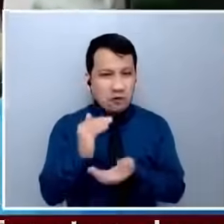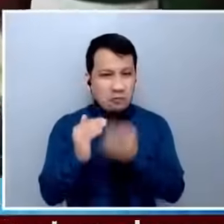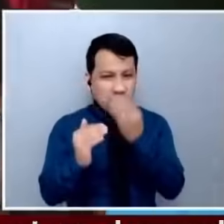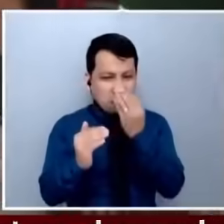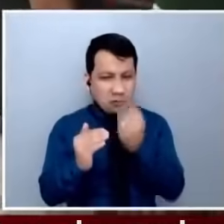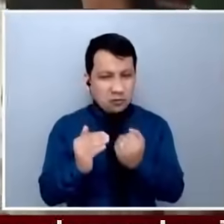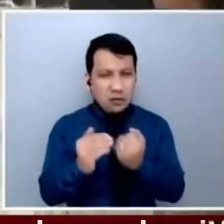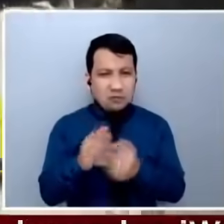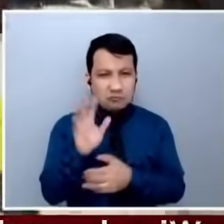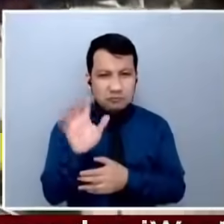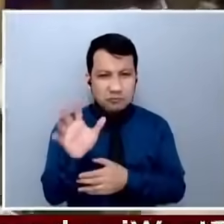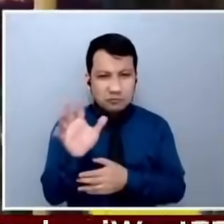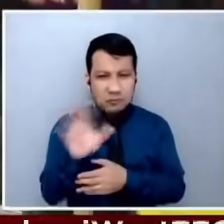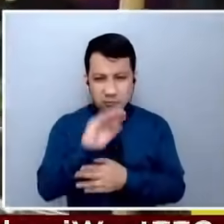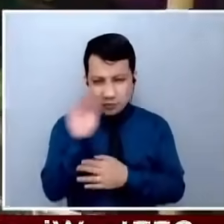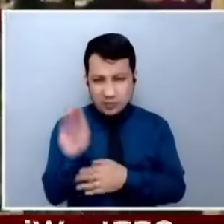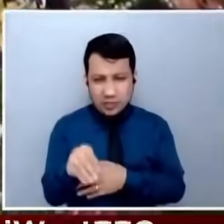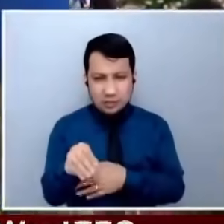halos 50%